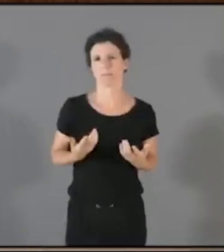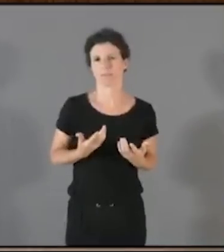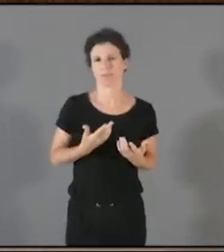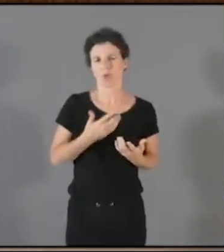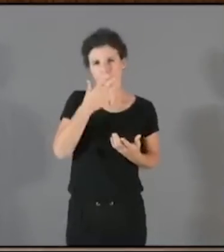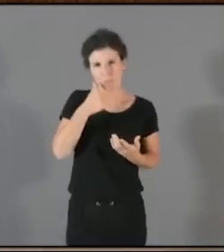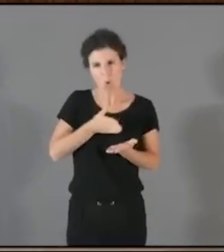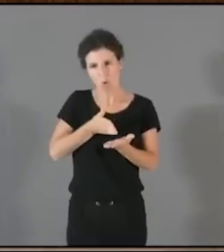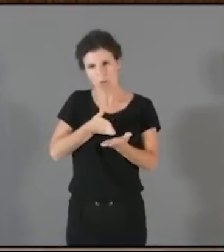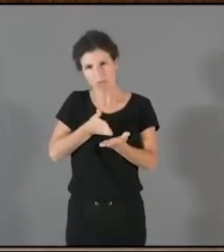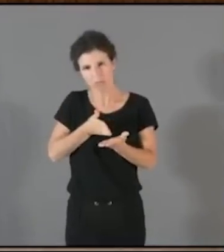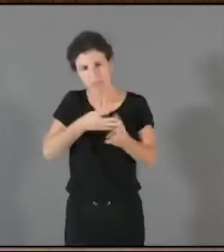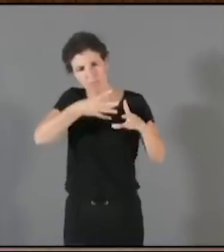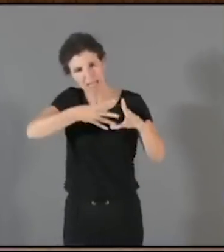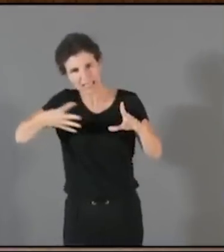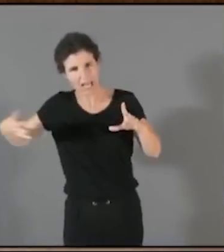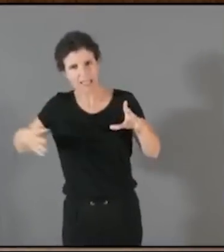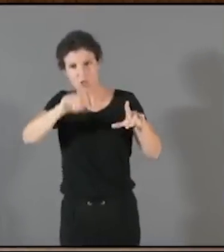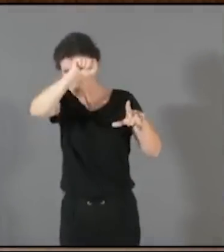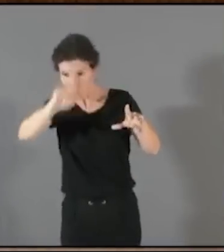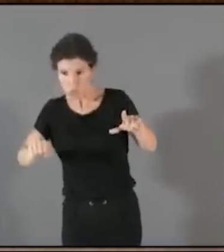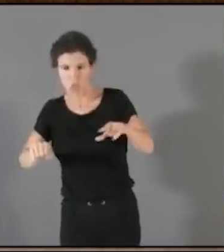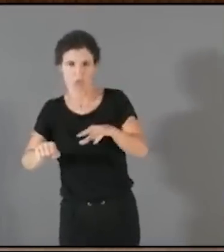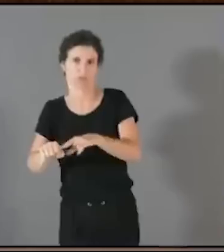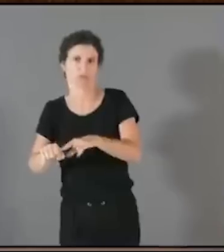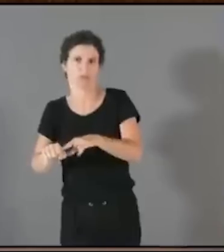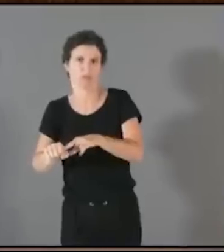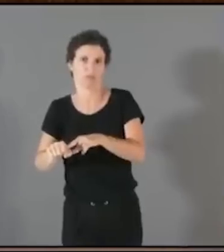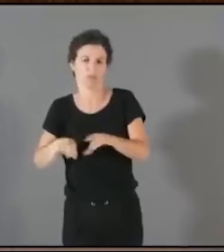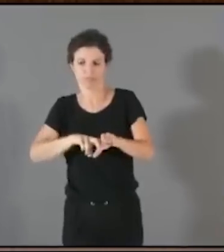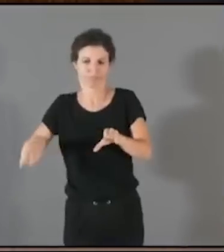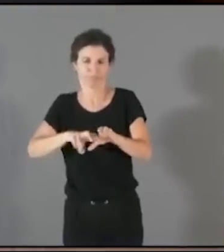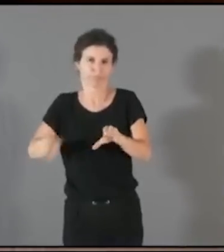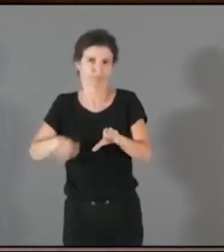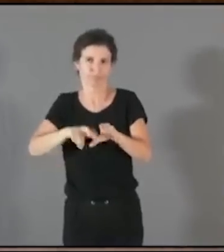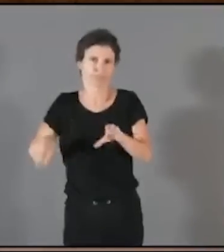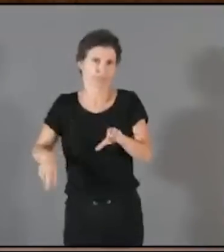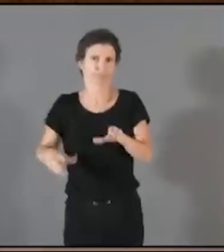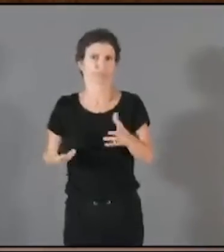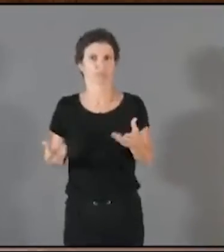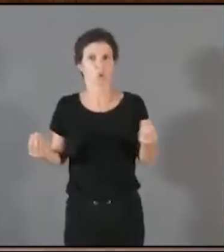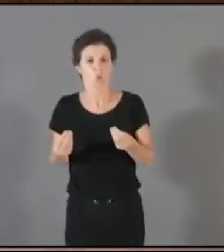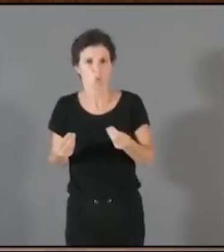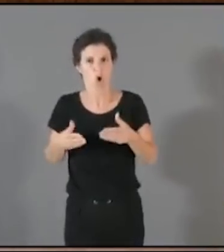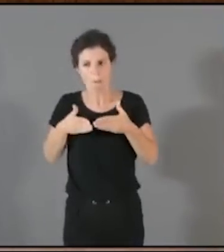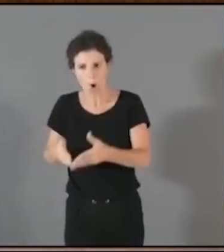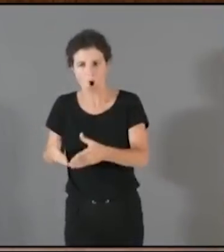en direction du sud de la Méditerranée pour déposer ces individus dans des ports sûrs,